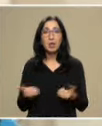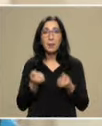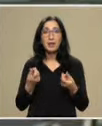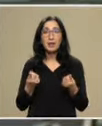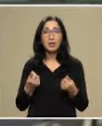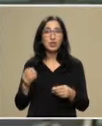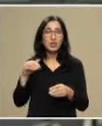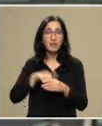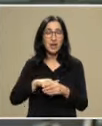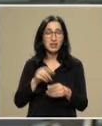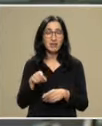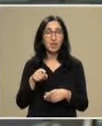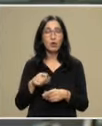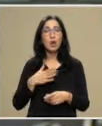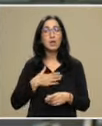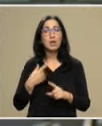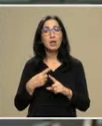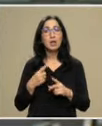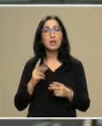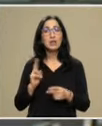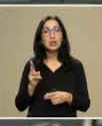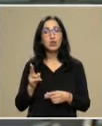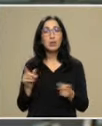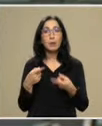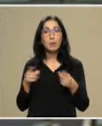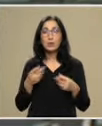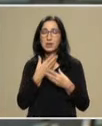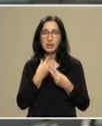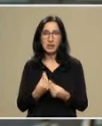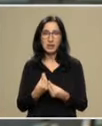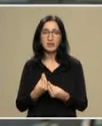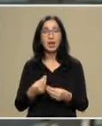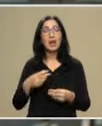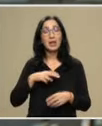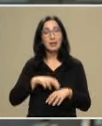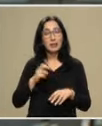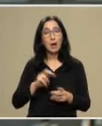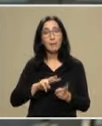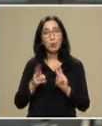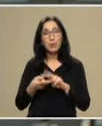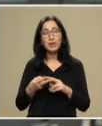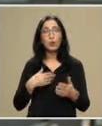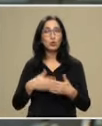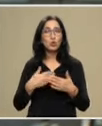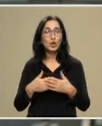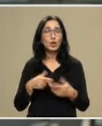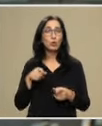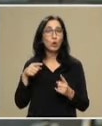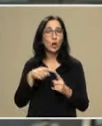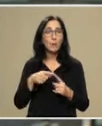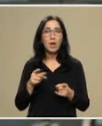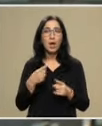в него. Аз класическата музика си я харесвах, но да, промених се отношението към хоровото